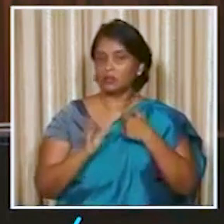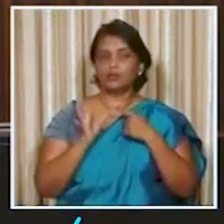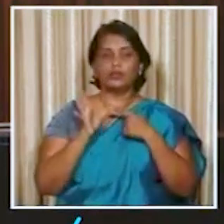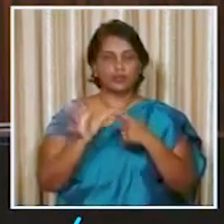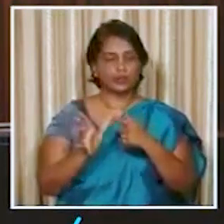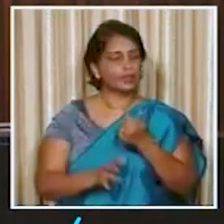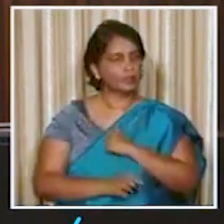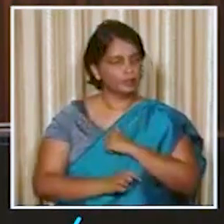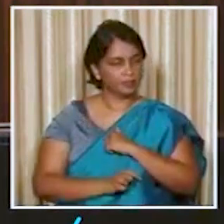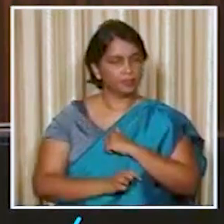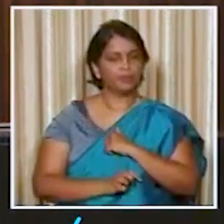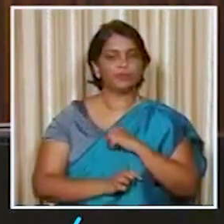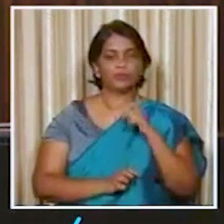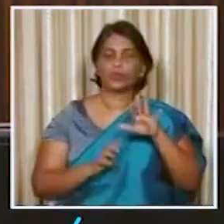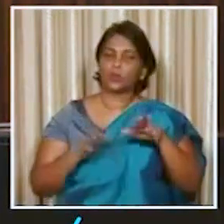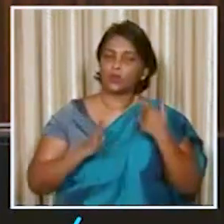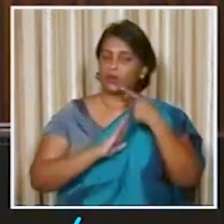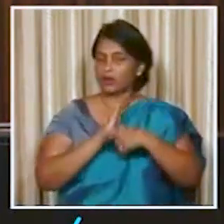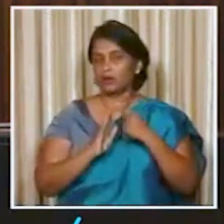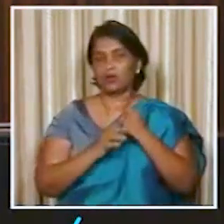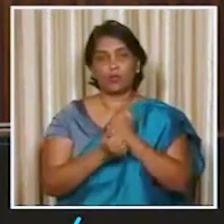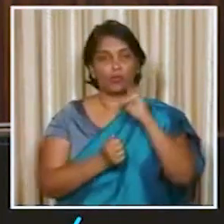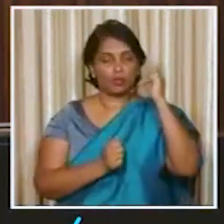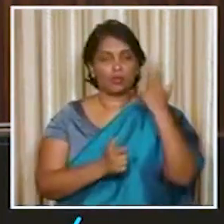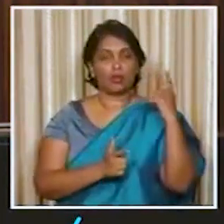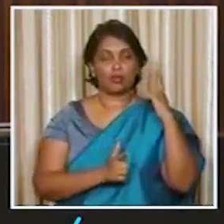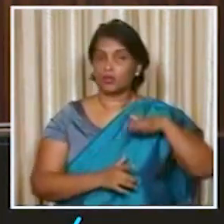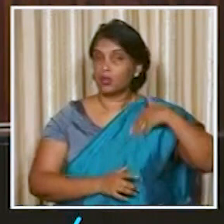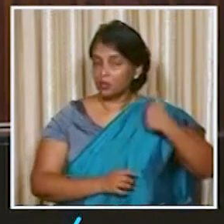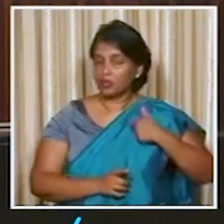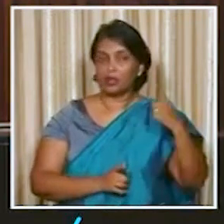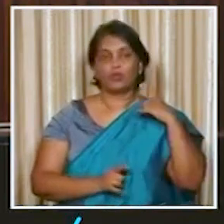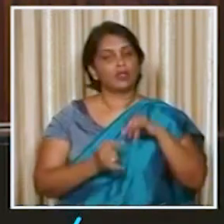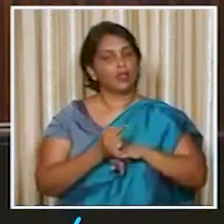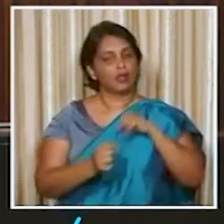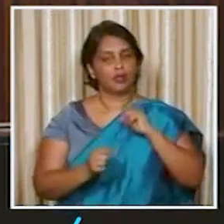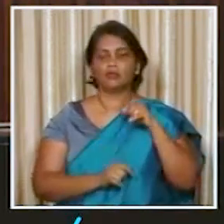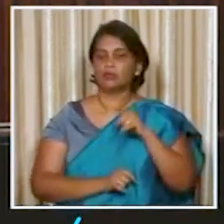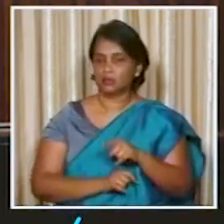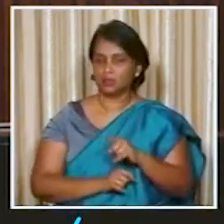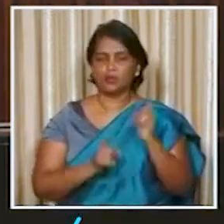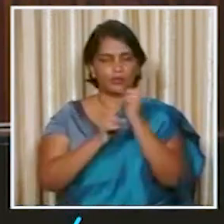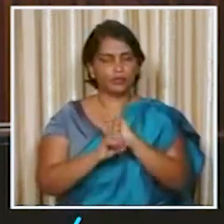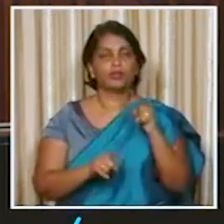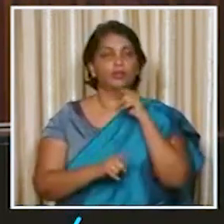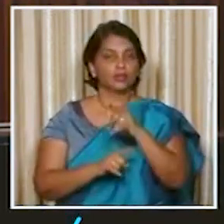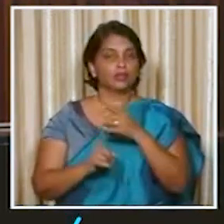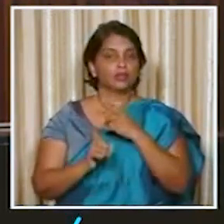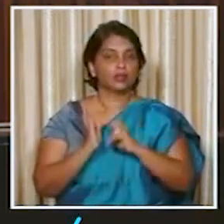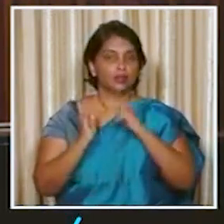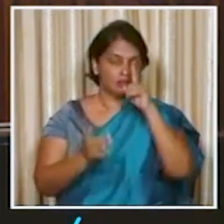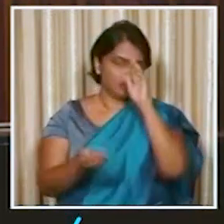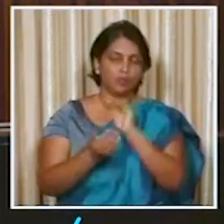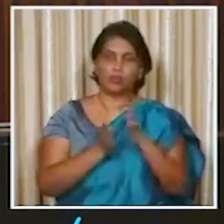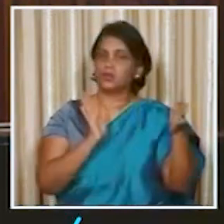දීමට කැමැත්තෙමි. ඕනෑම රටක පොලිස් පතිවරයා ත්‍රිවිධ හමුදාපතිවරු ආරක්ෂක ලේකම් වැනි තනතුරු ඍජුවම එම රටේ ජාතික ආරක්ෂාව